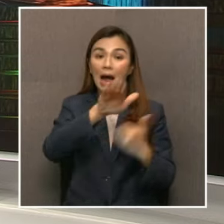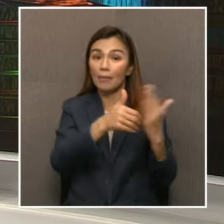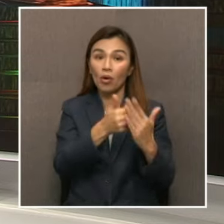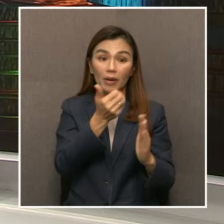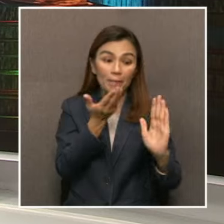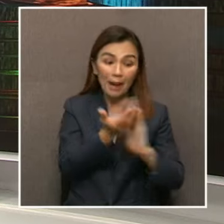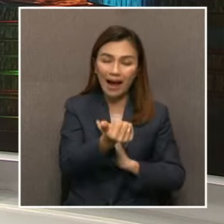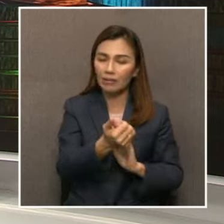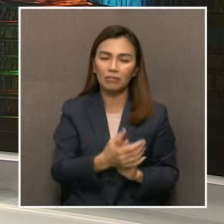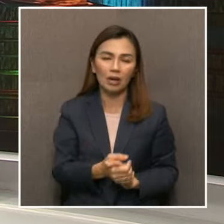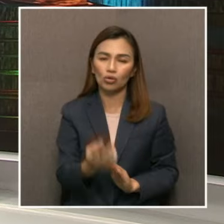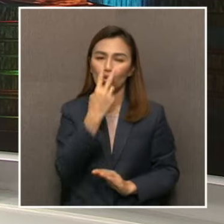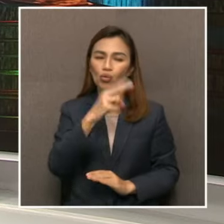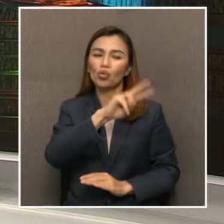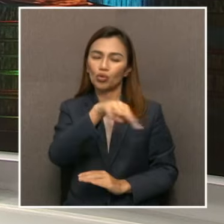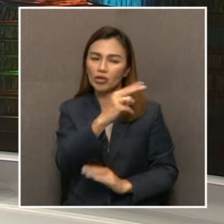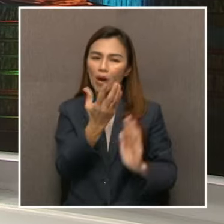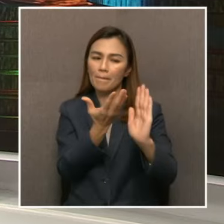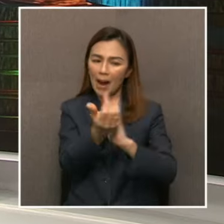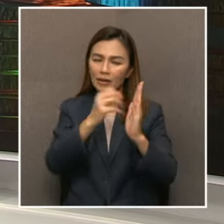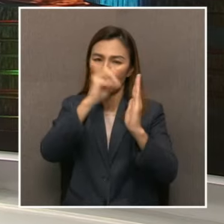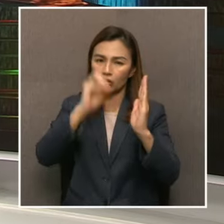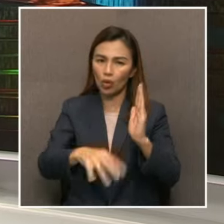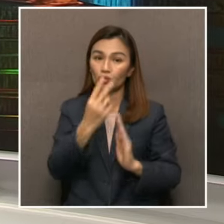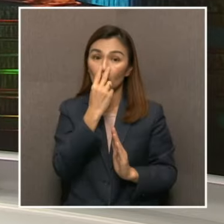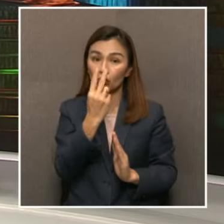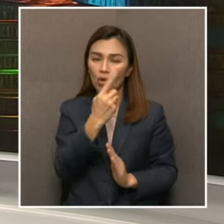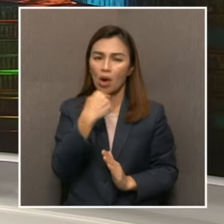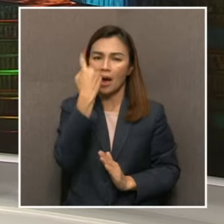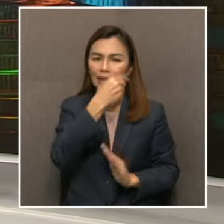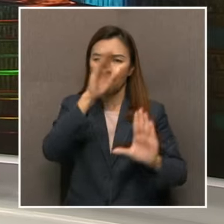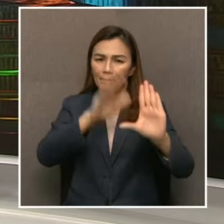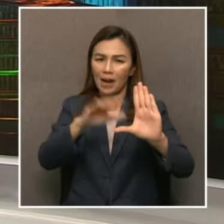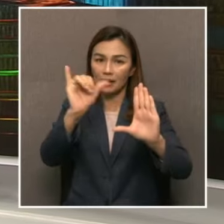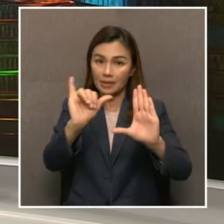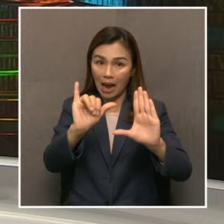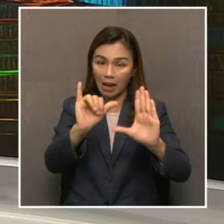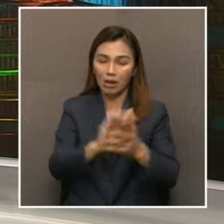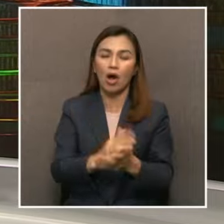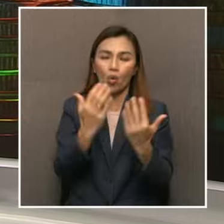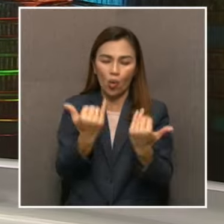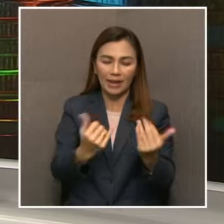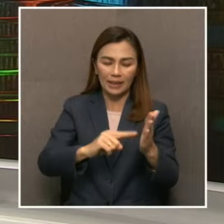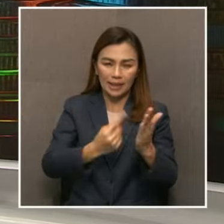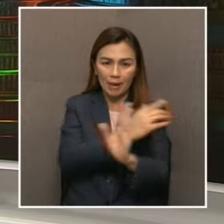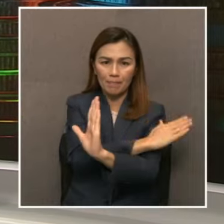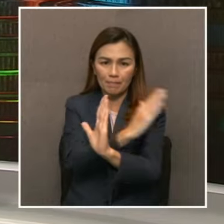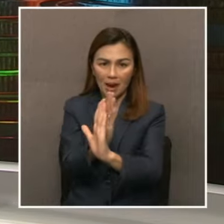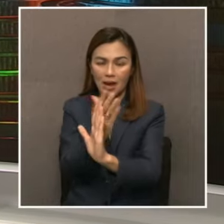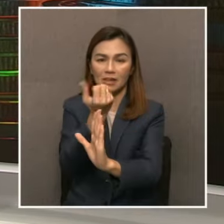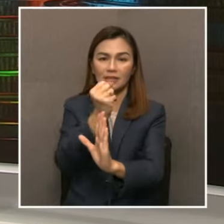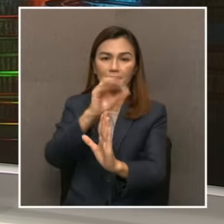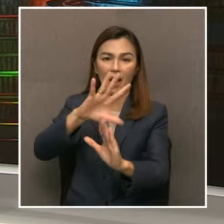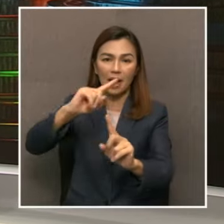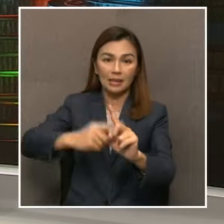เกณฑ์เท่านั้นนั่นเองนะครับซึ่งอย่าลืมนะครับใครที่ยังไม่ลงทะเบียนเนี่ยวันสุดท้ายที่ลงทะเบียนได้ผ่านแอปพลิเคชันทางรัฐก็คือวันที่15